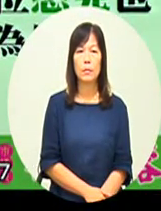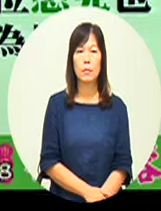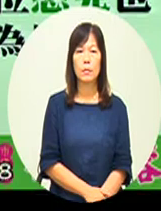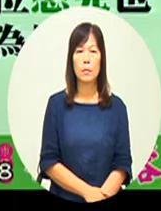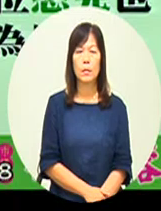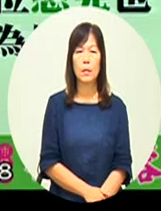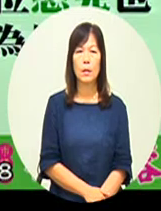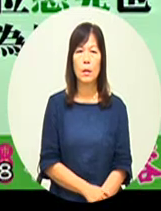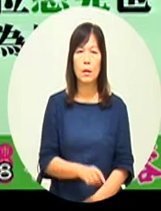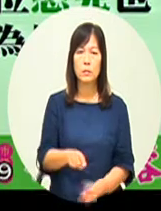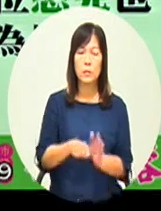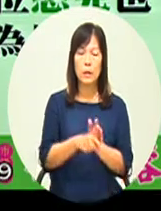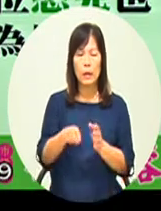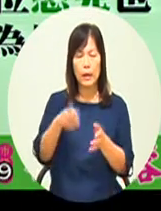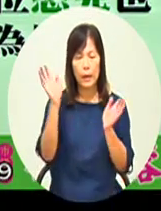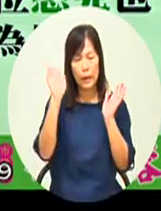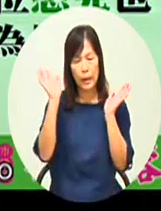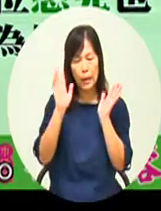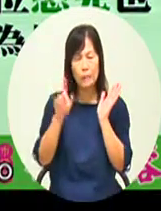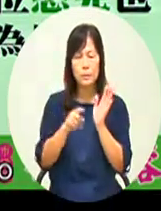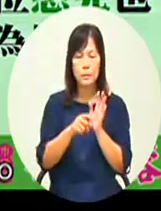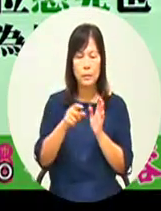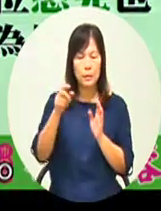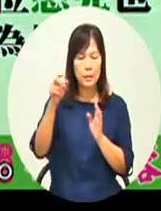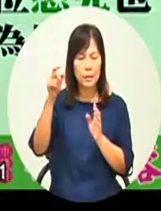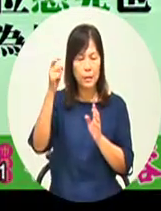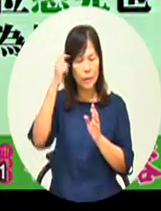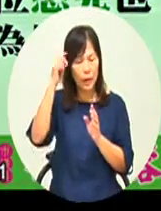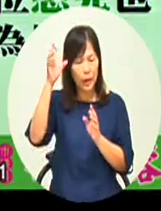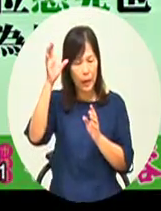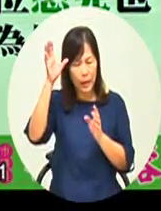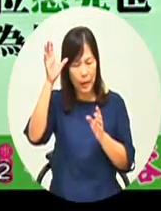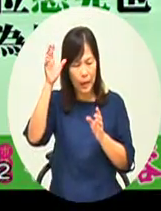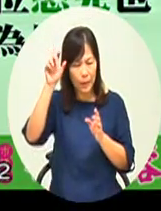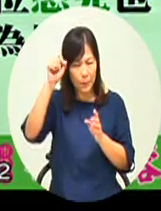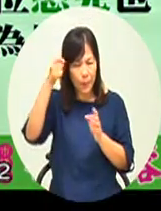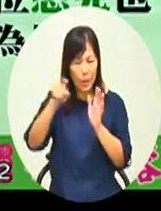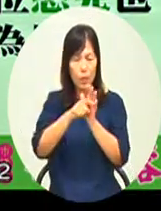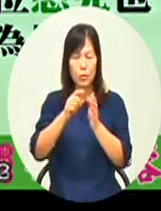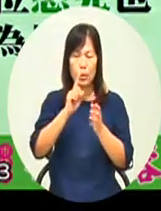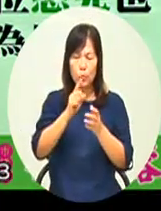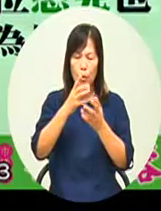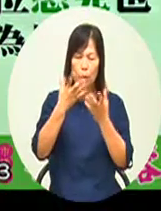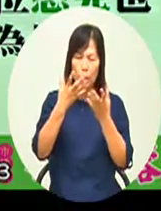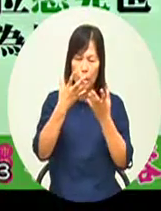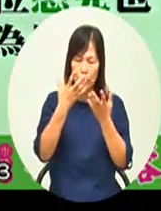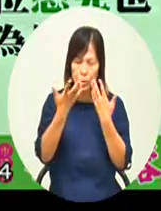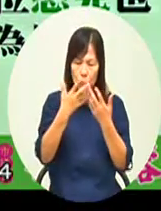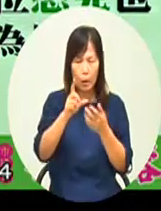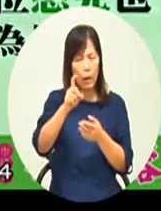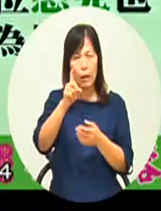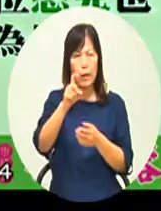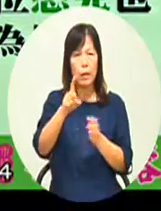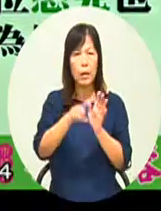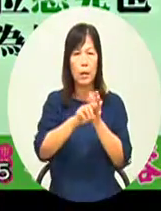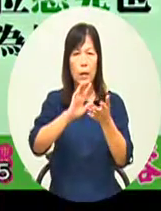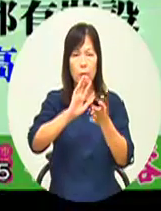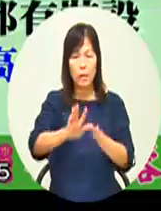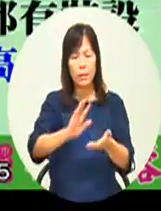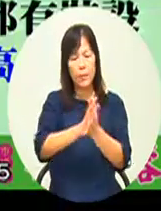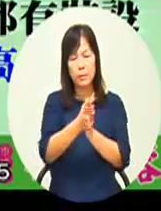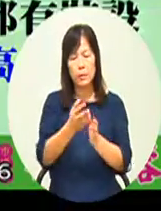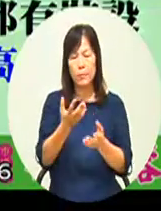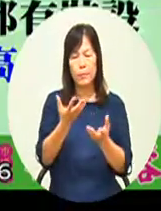加上这位憨儿他又没有办法清清楚楚的表达，结果到现在成为悬案。